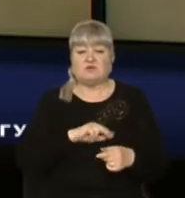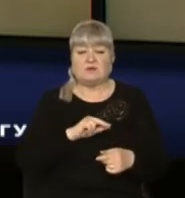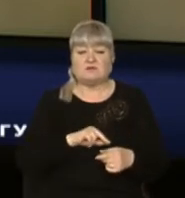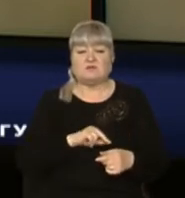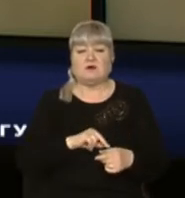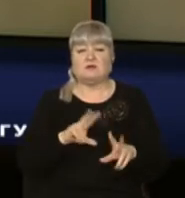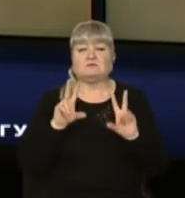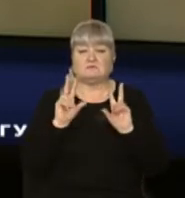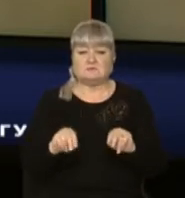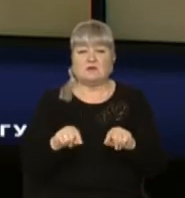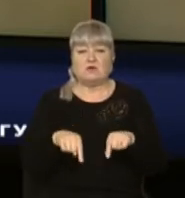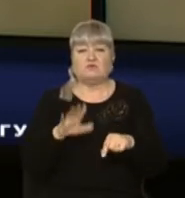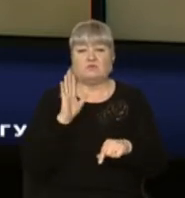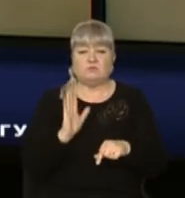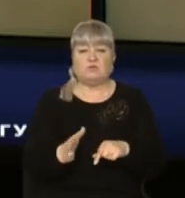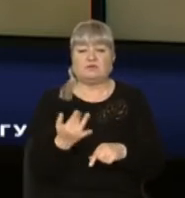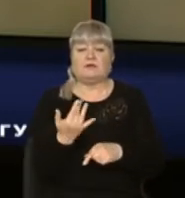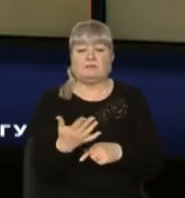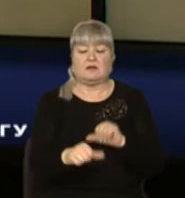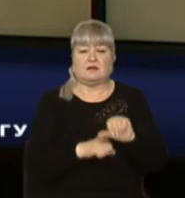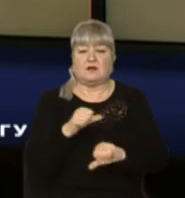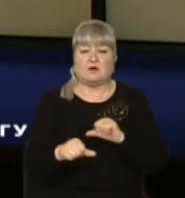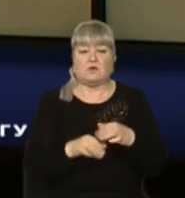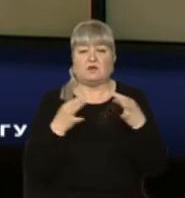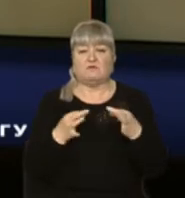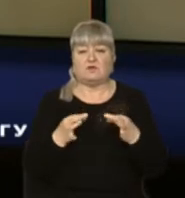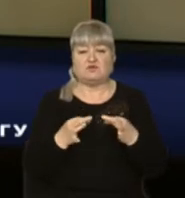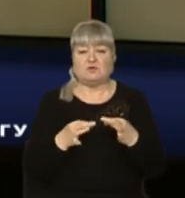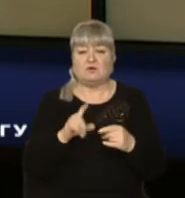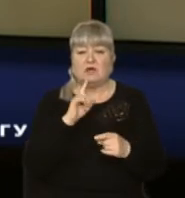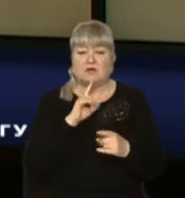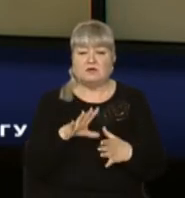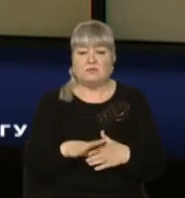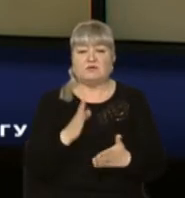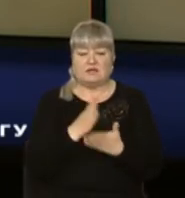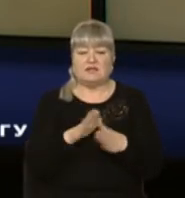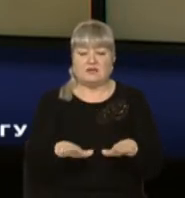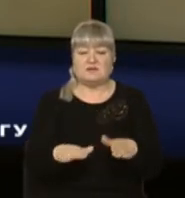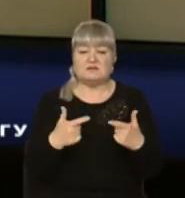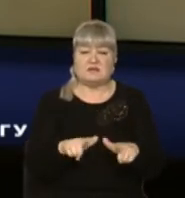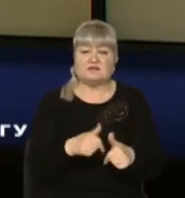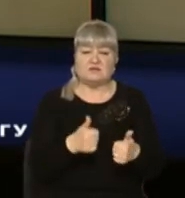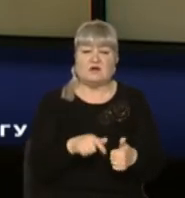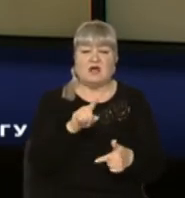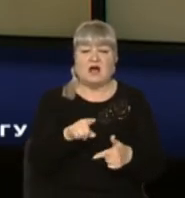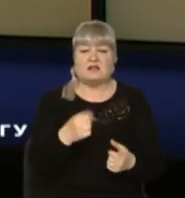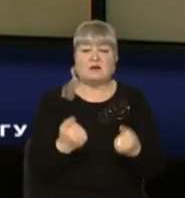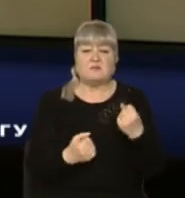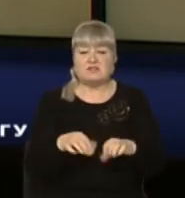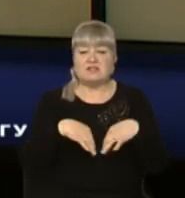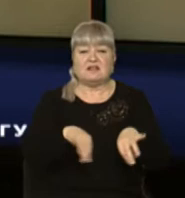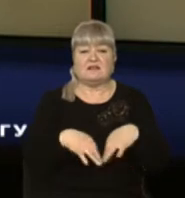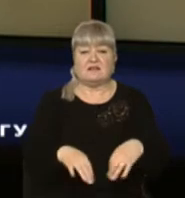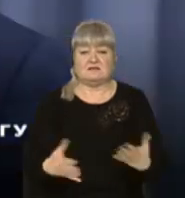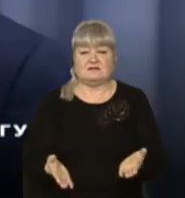твердістю запевнювали нас, що тут буде стояти декілька років, нічого не відбудеться. Є місця, що тримається, я не заперечую, але там машини навіть не їздять,